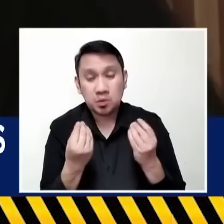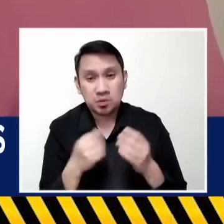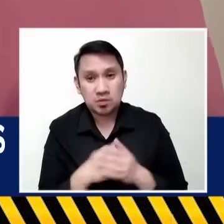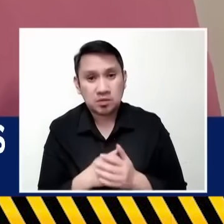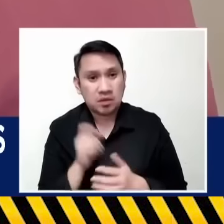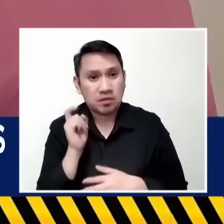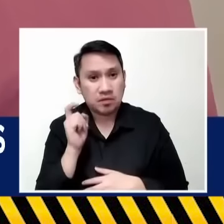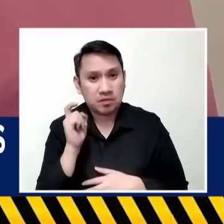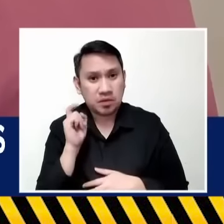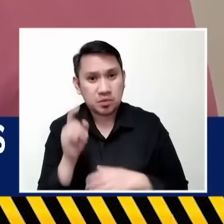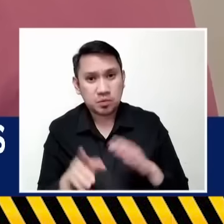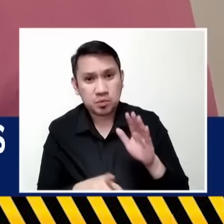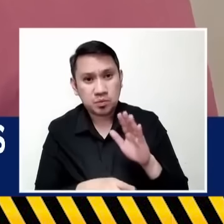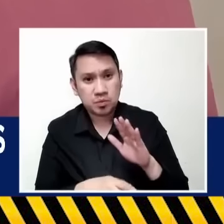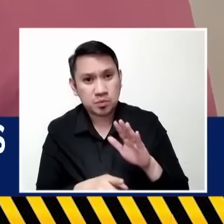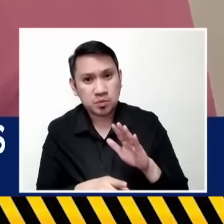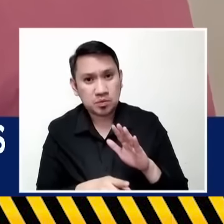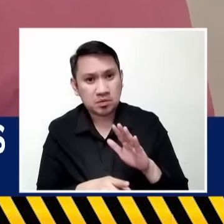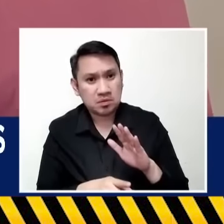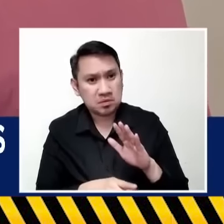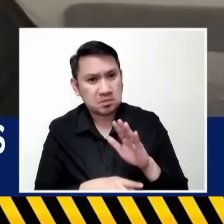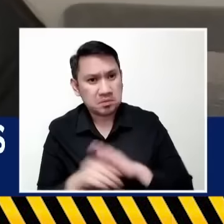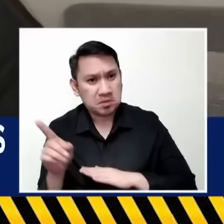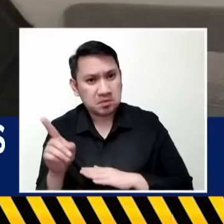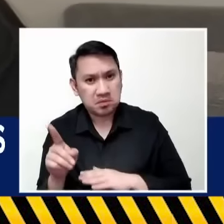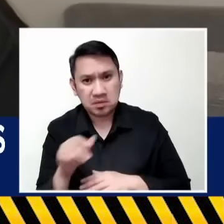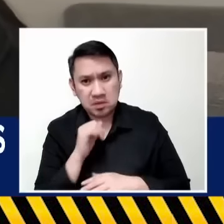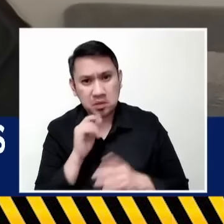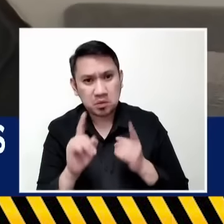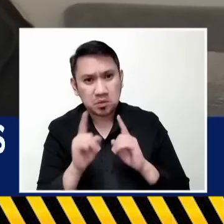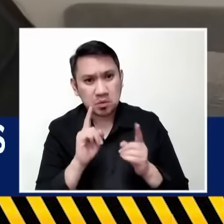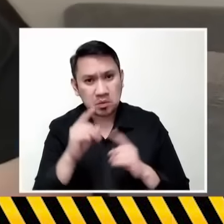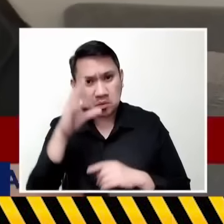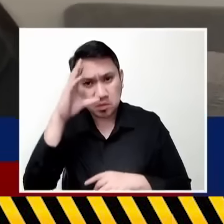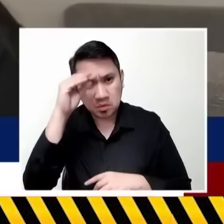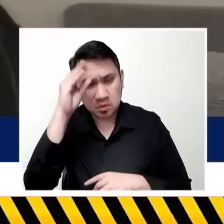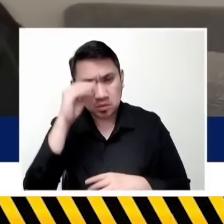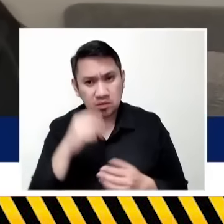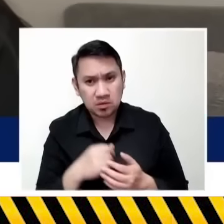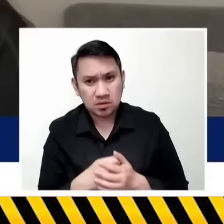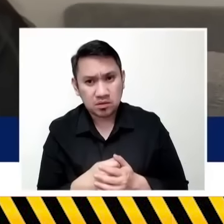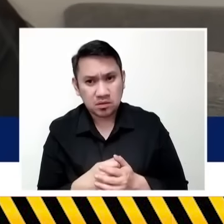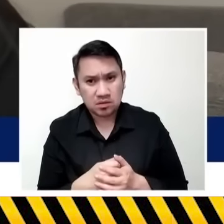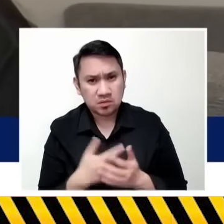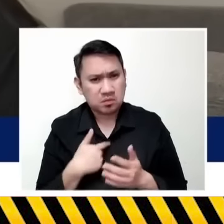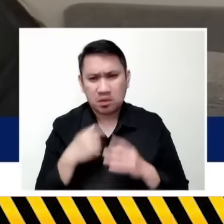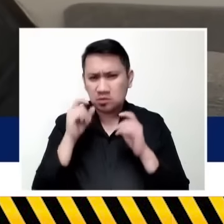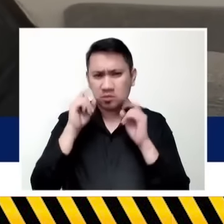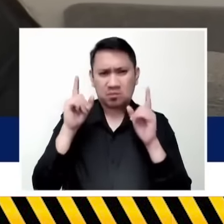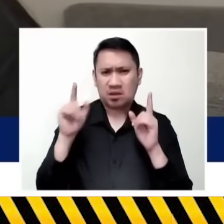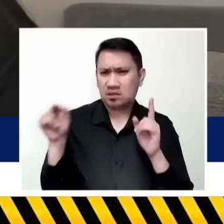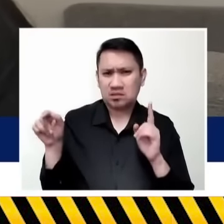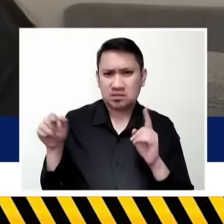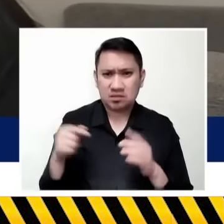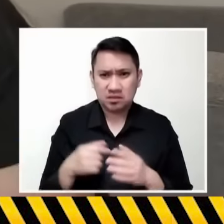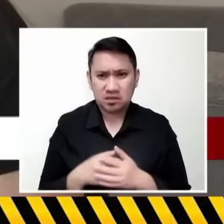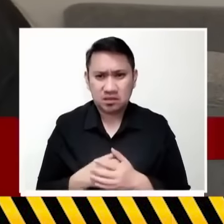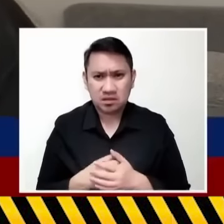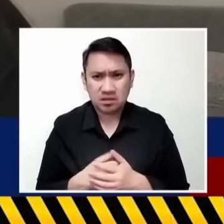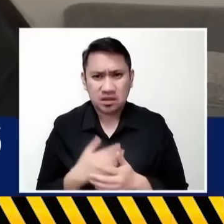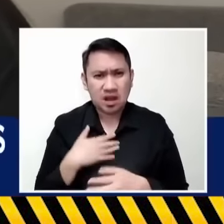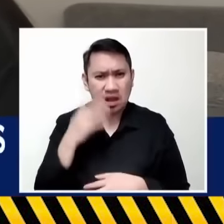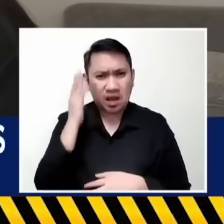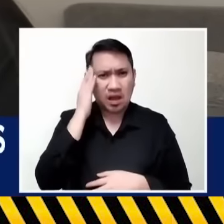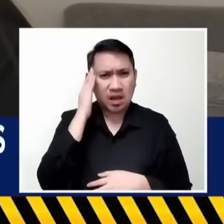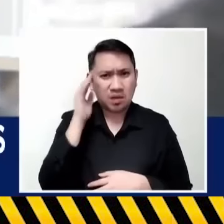na lang siyang umalis at hindi na kinausap pa ang lalaki. Nagulat ako kasi parang ang out of nowhere na alam ko, parang in my head, alam ko